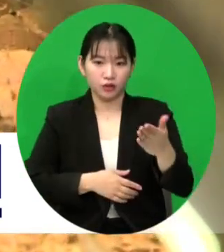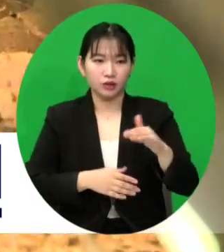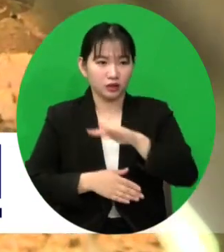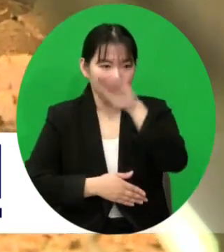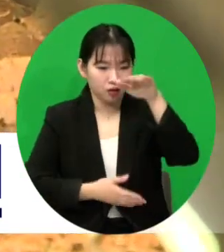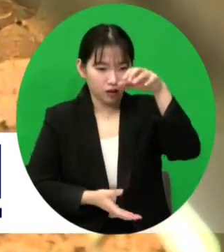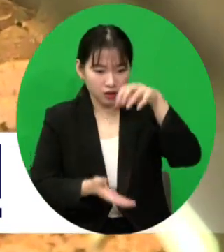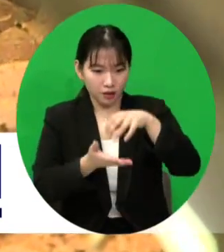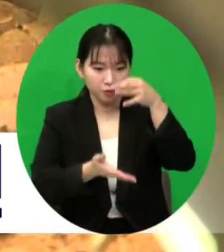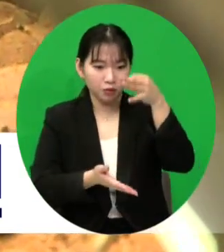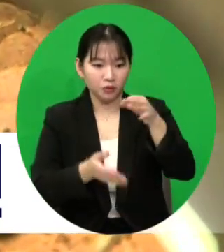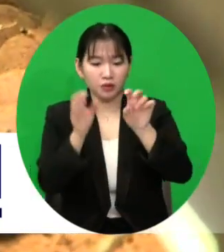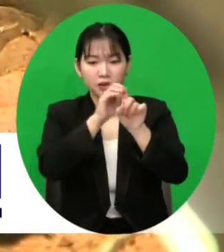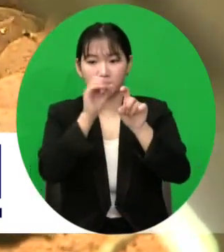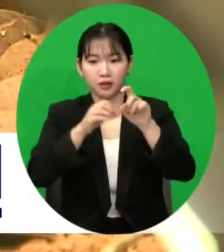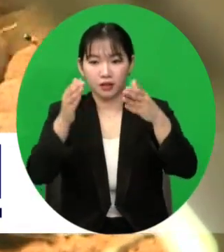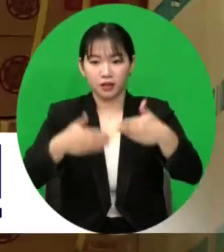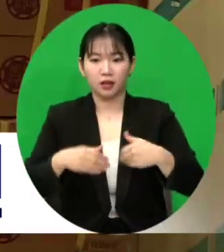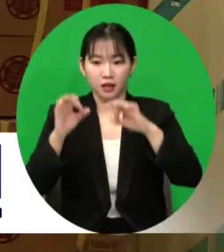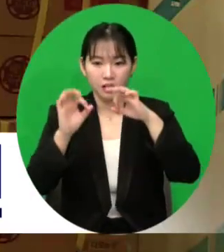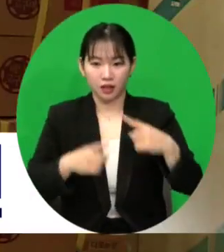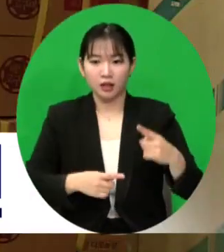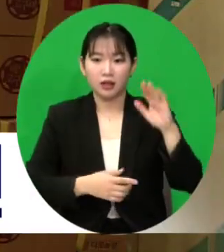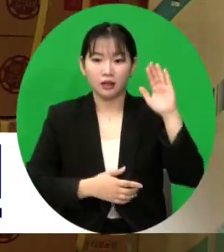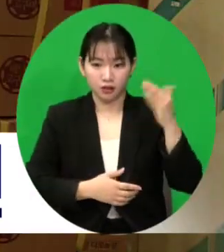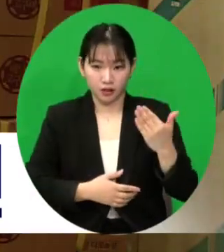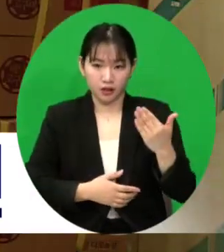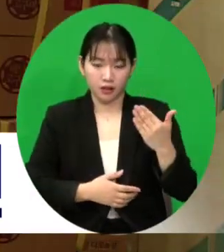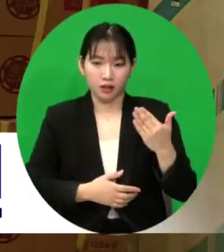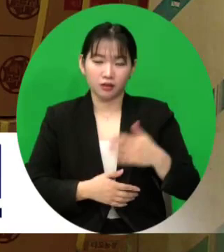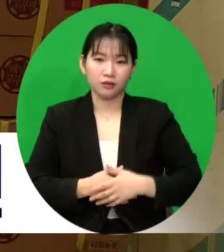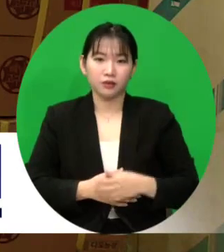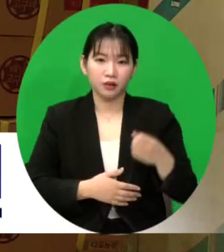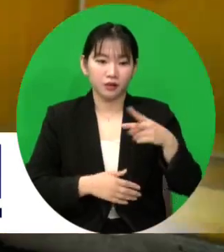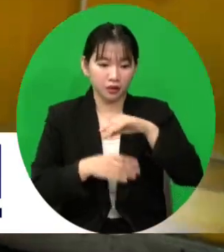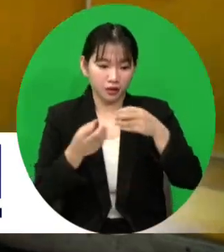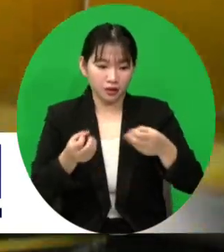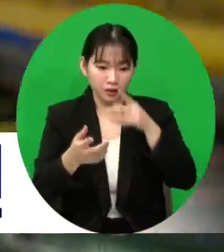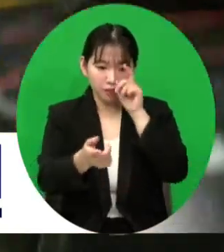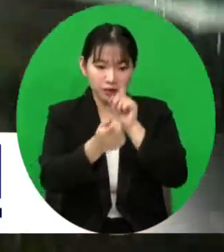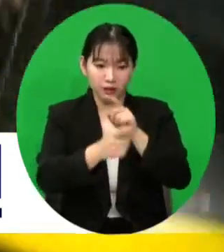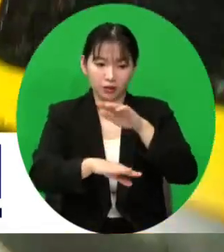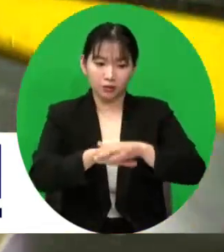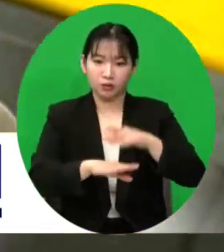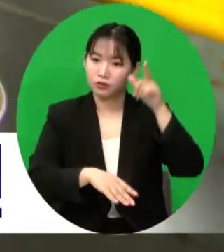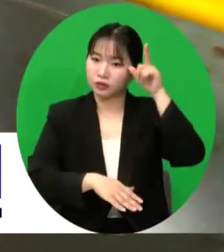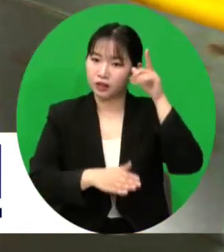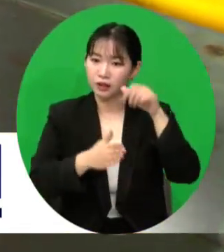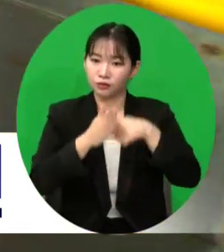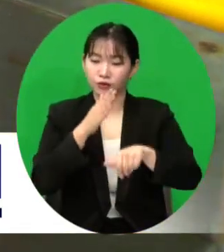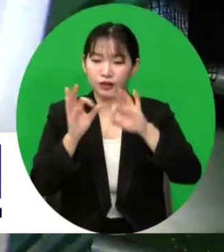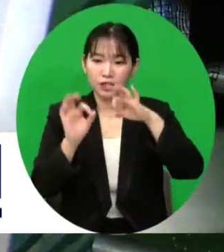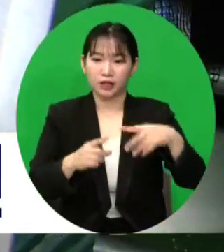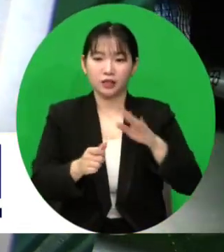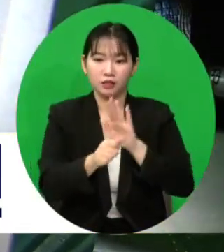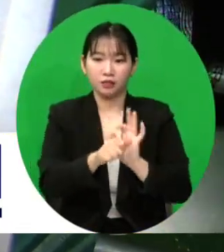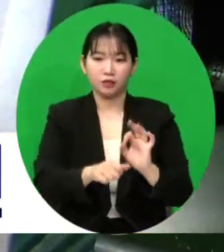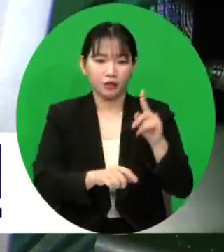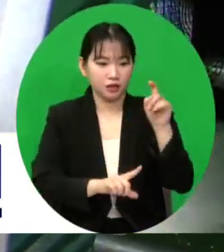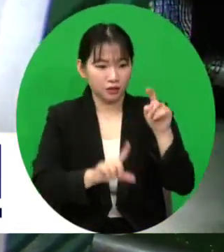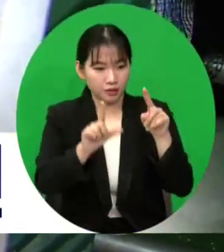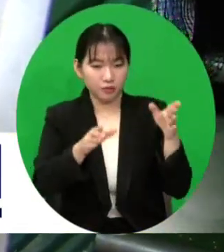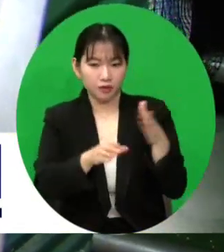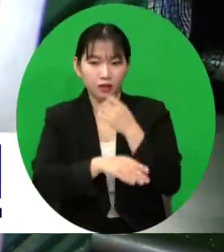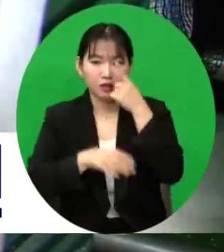10% 할인받을 수 있고 한국 농수산 식품 유통 공사에 서마지 농축산물 할인 지원으로 11일부터 한